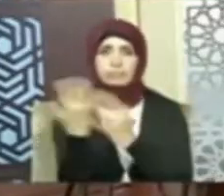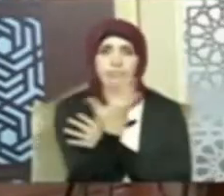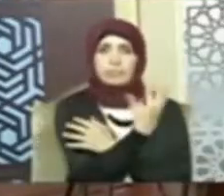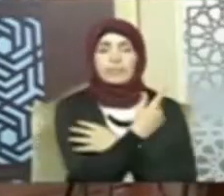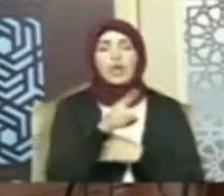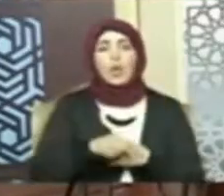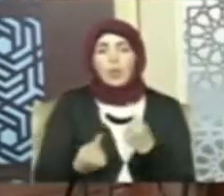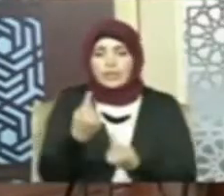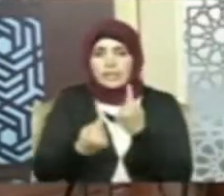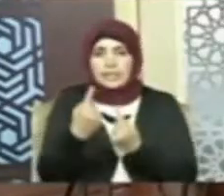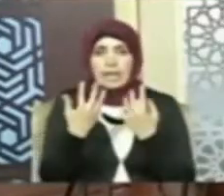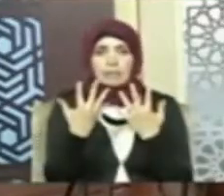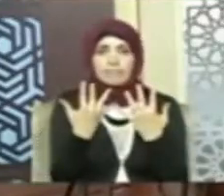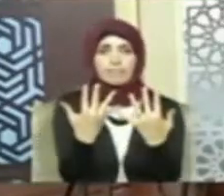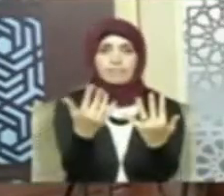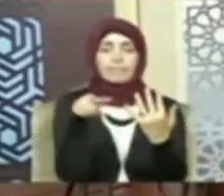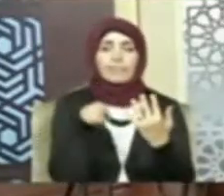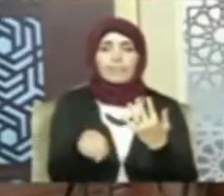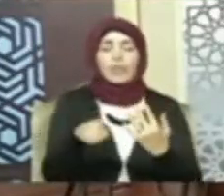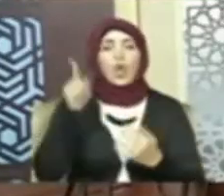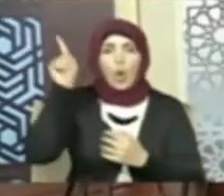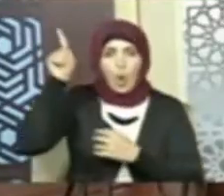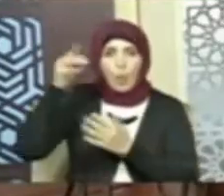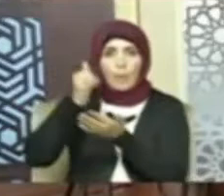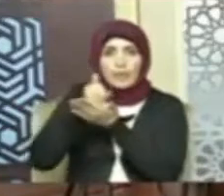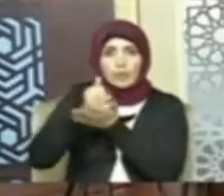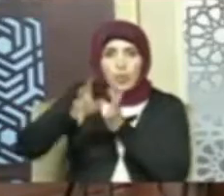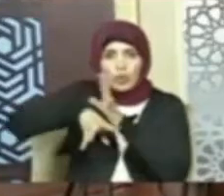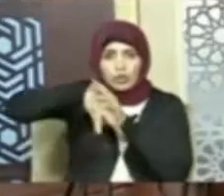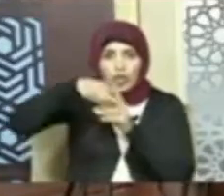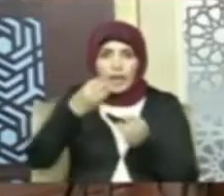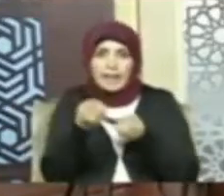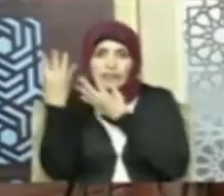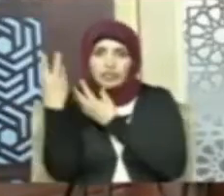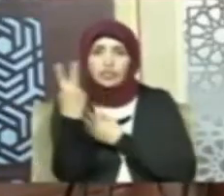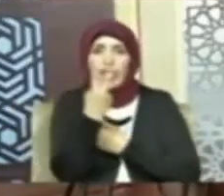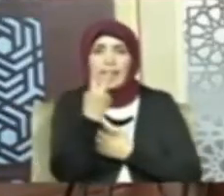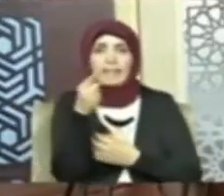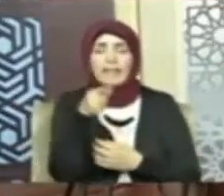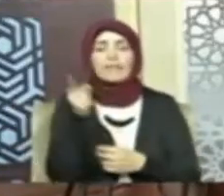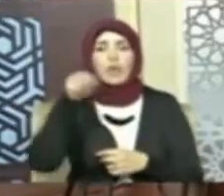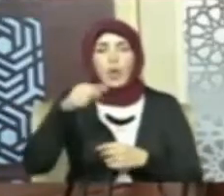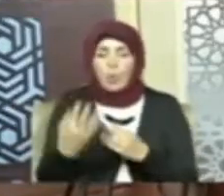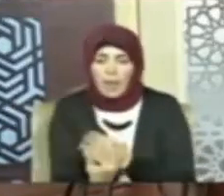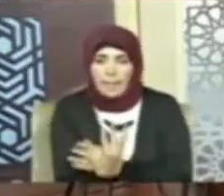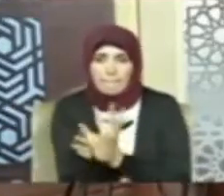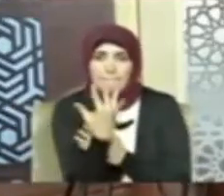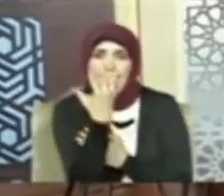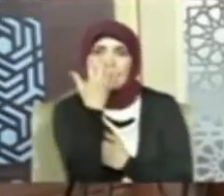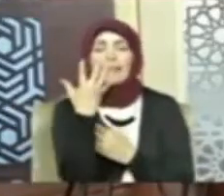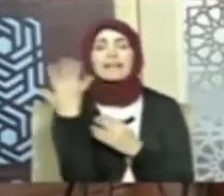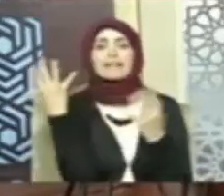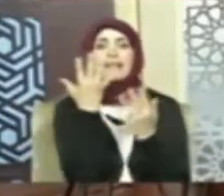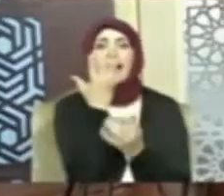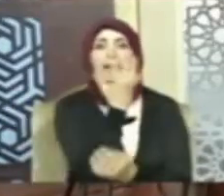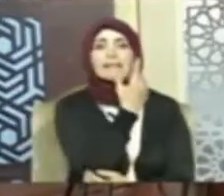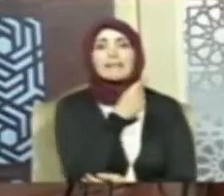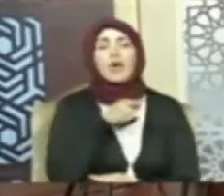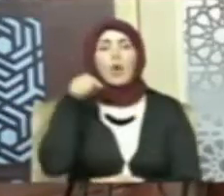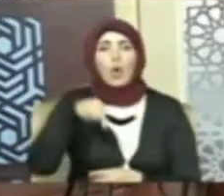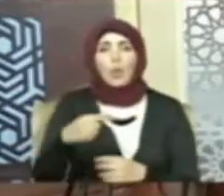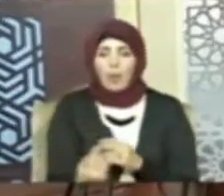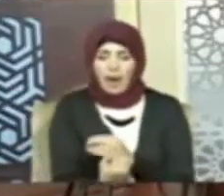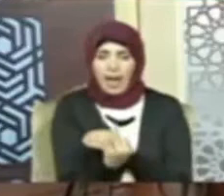بينهما زرعا. فهو الذي جعل الجنتين، وهو الذي أنبت النخل، وهو الذي